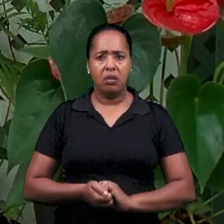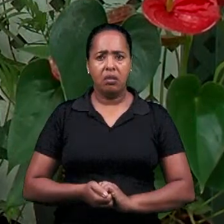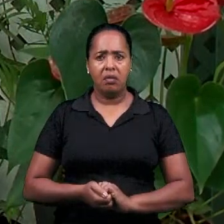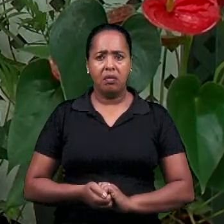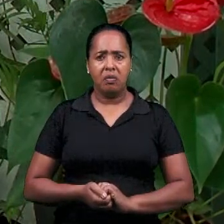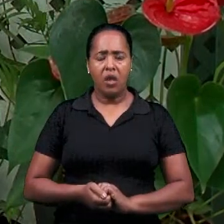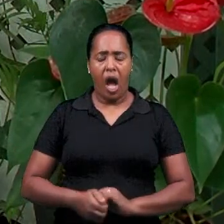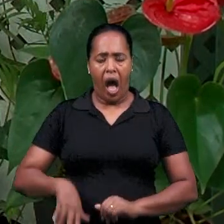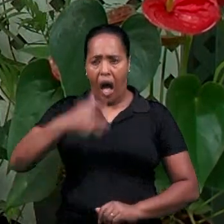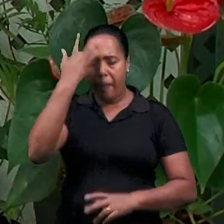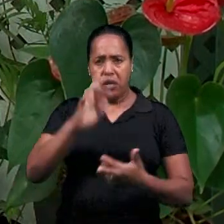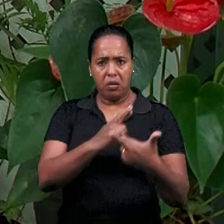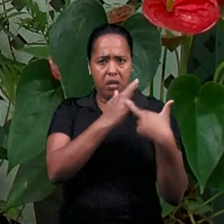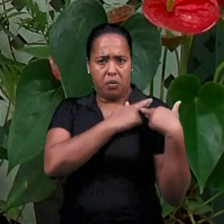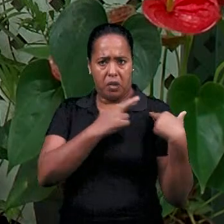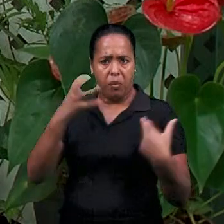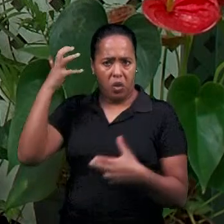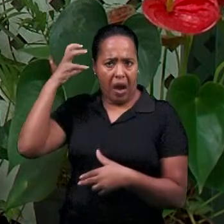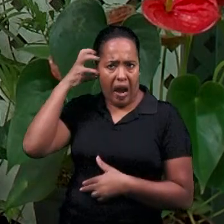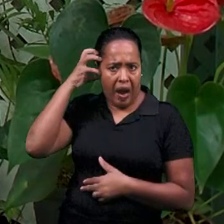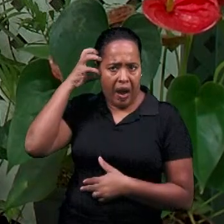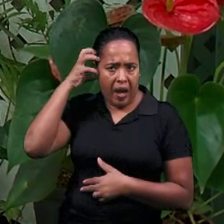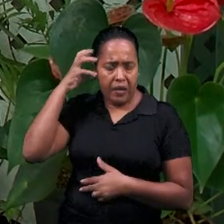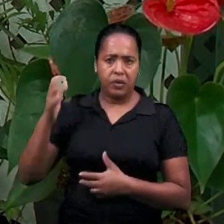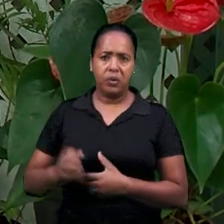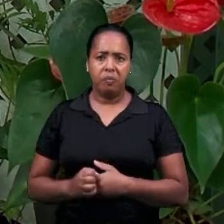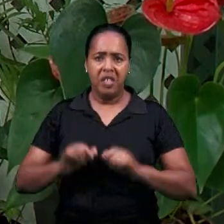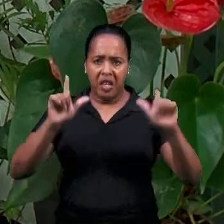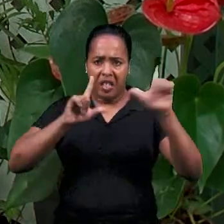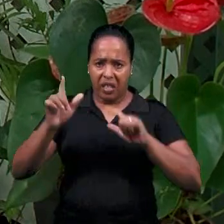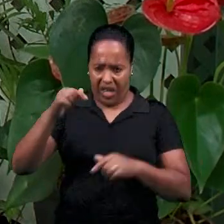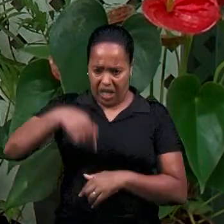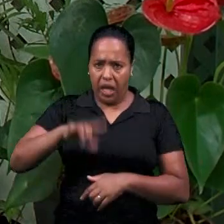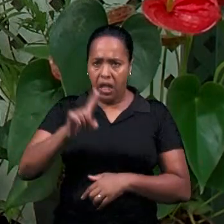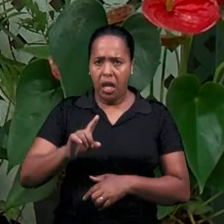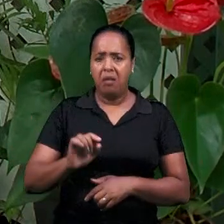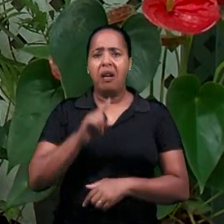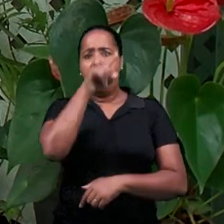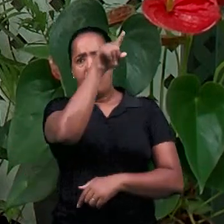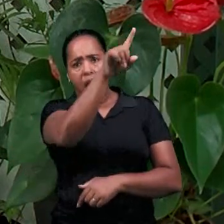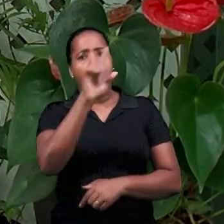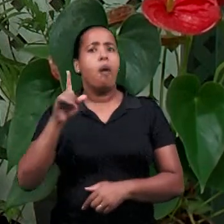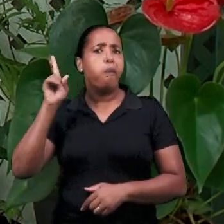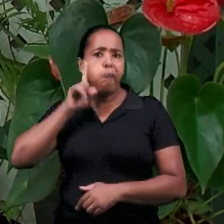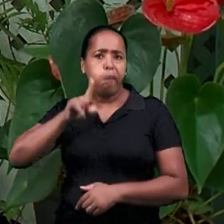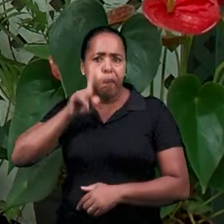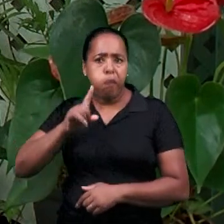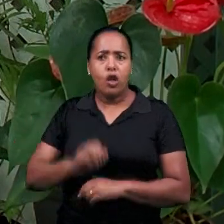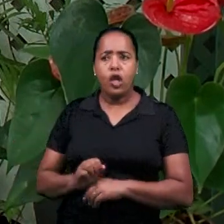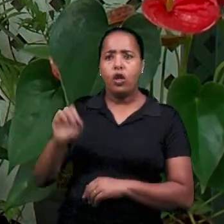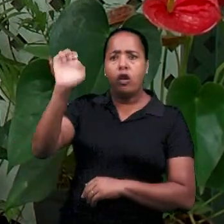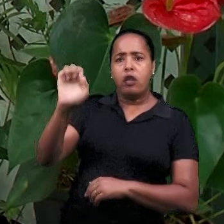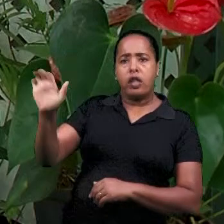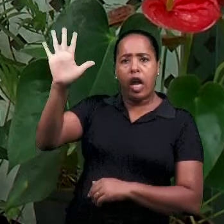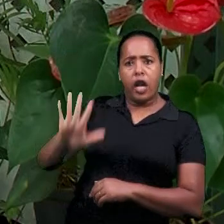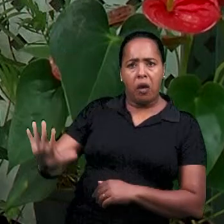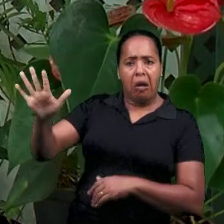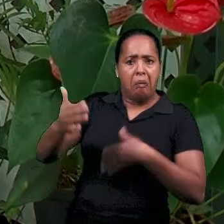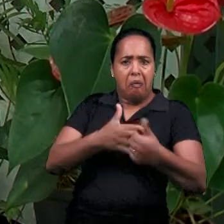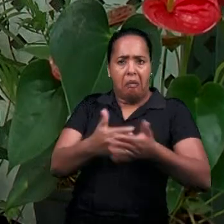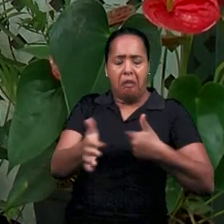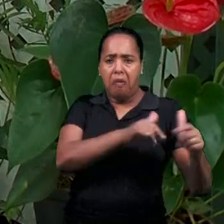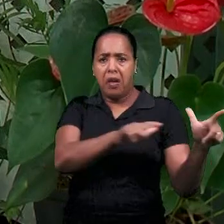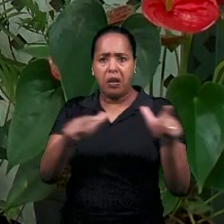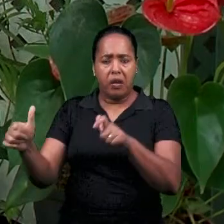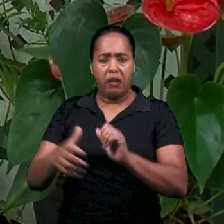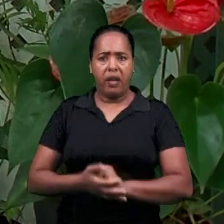bien, le propriétaire de radio et de la télé, il n'est même pas ici. Il est aux États-Unis, en Europe, il est quelque